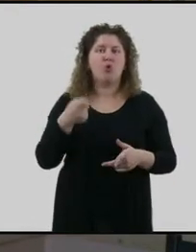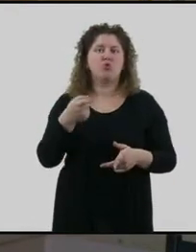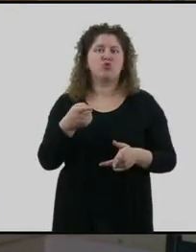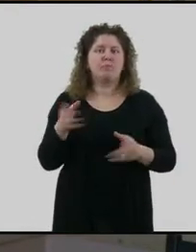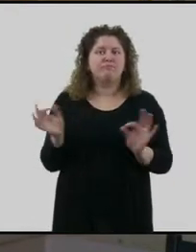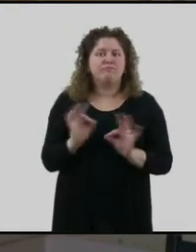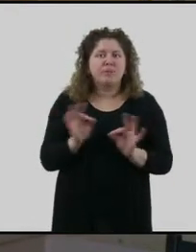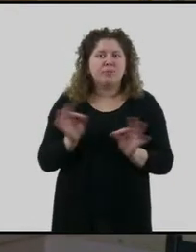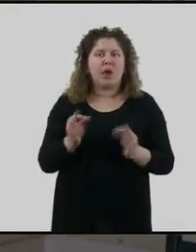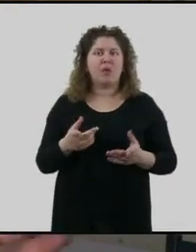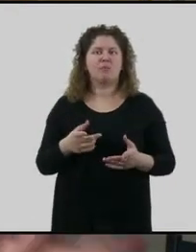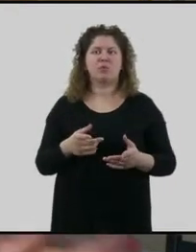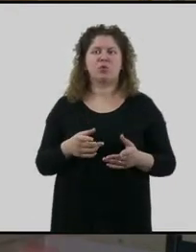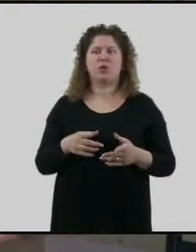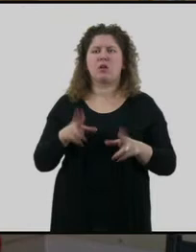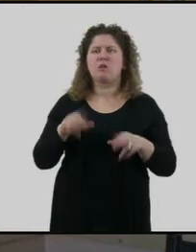moguće